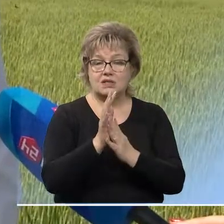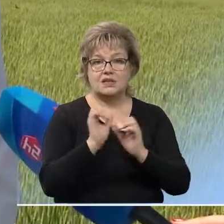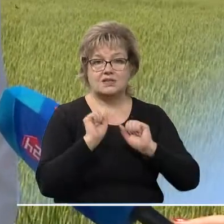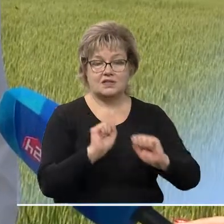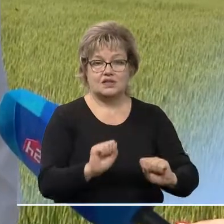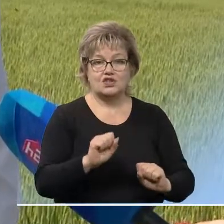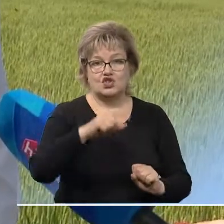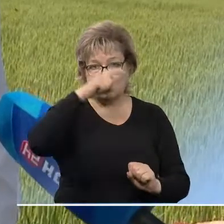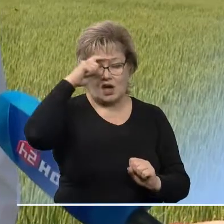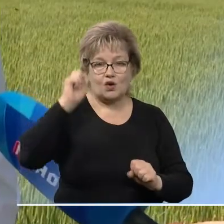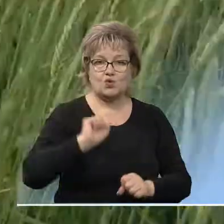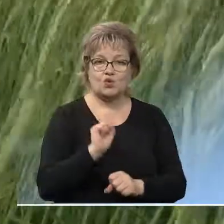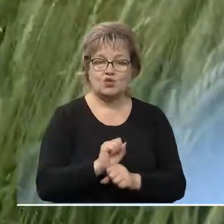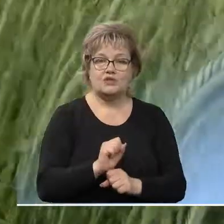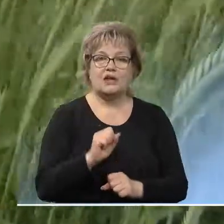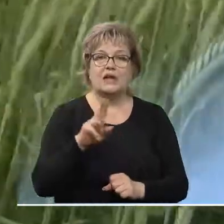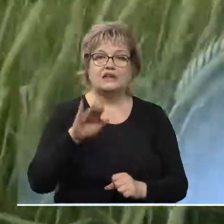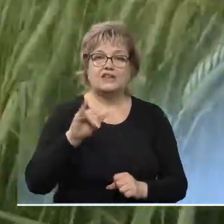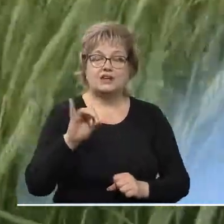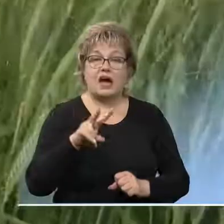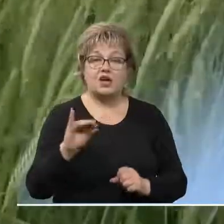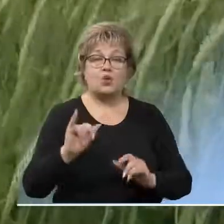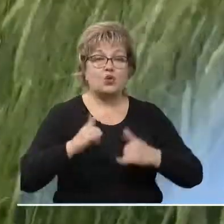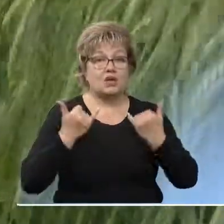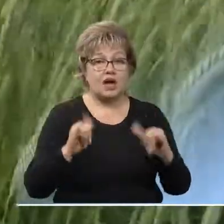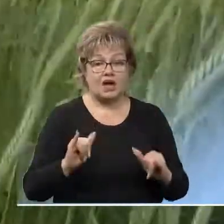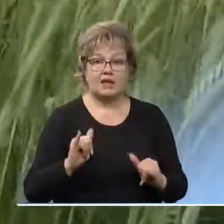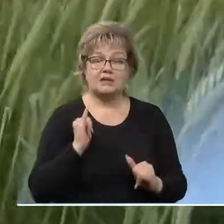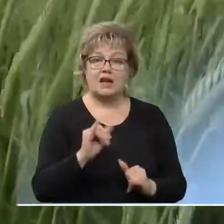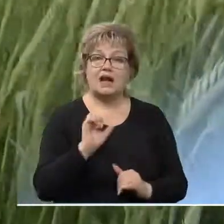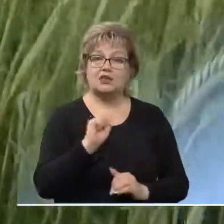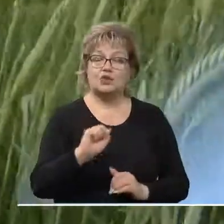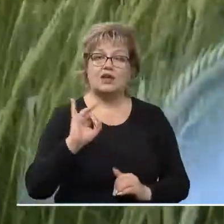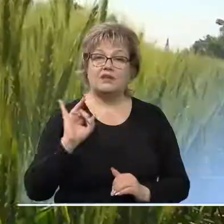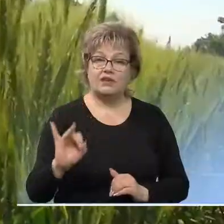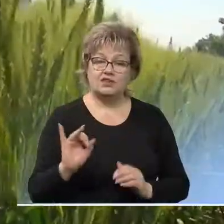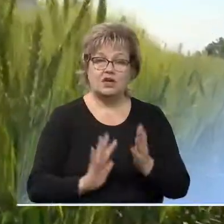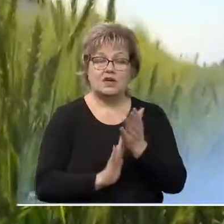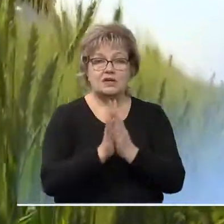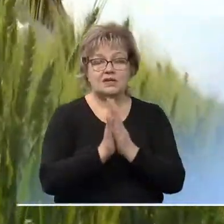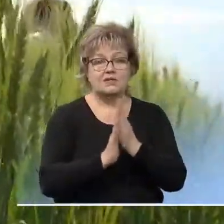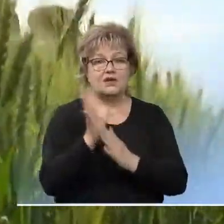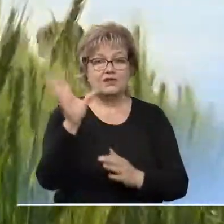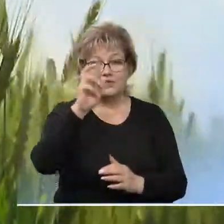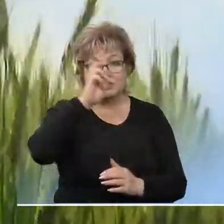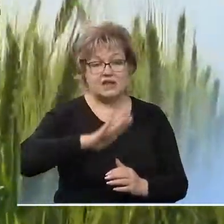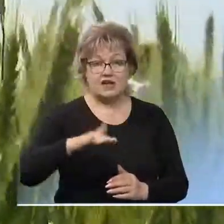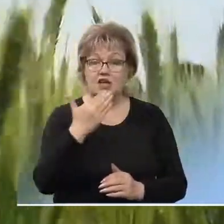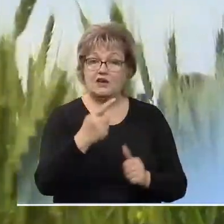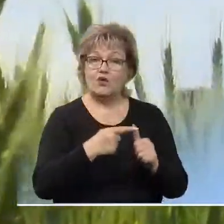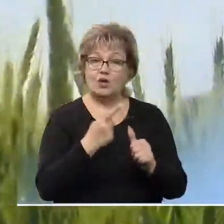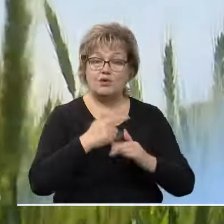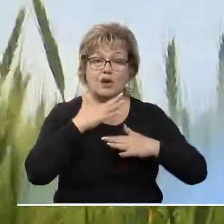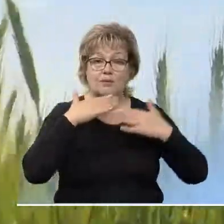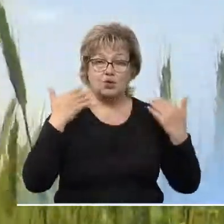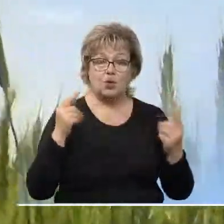высочайшая жаровозоустойчивость. Тритикаля – уникальная, особая культура для Анатолия Ивановича и развития растеневодства в стране. С